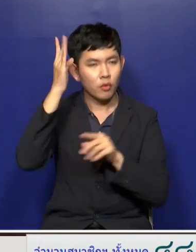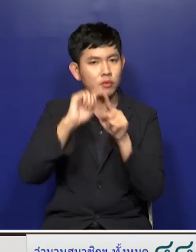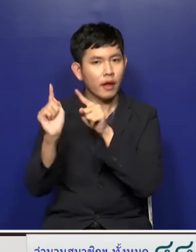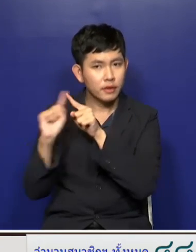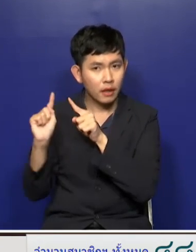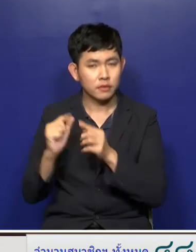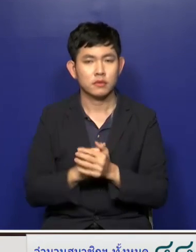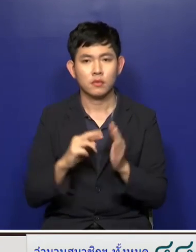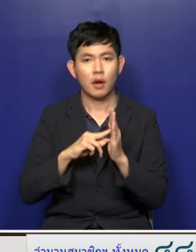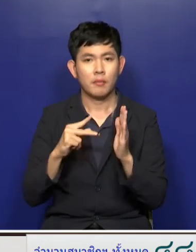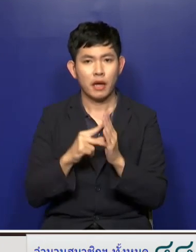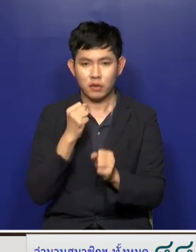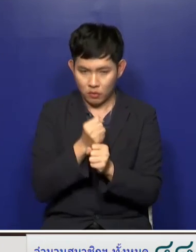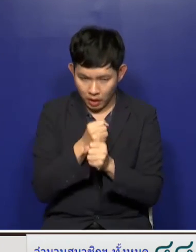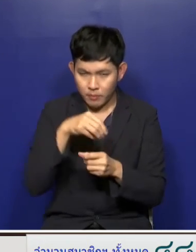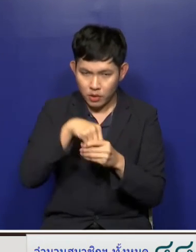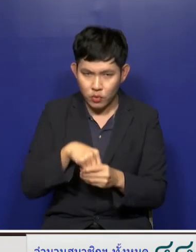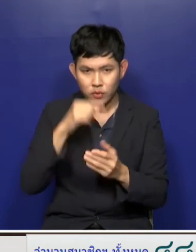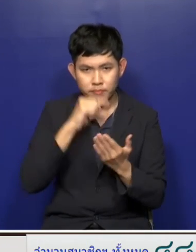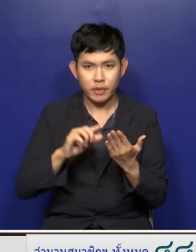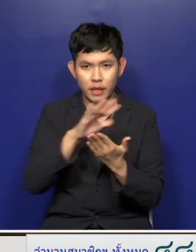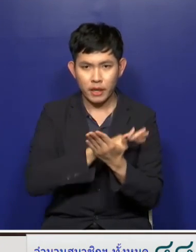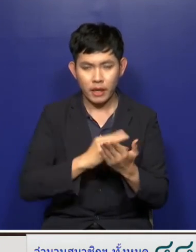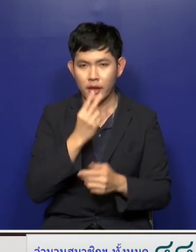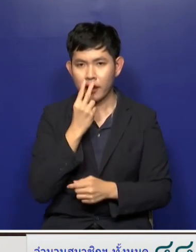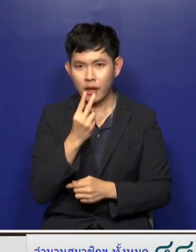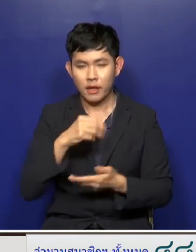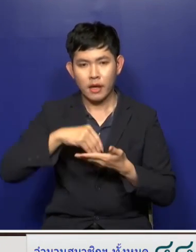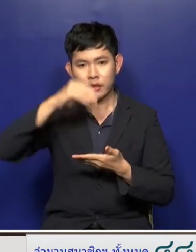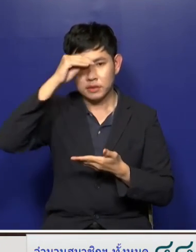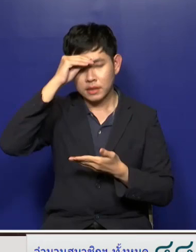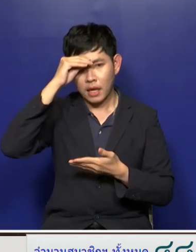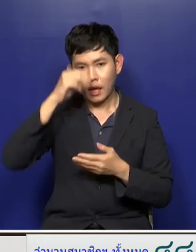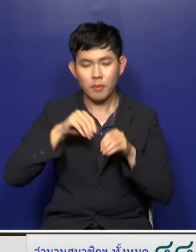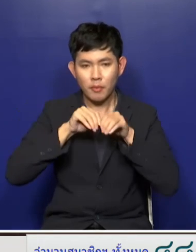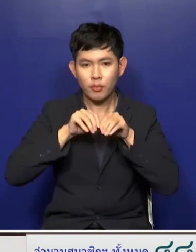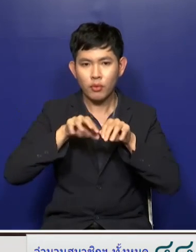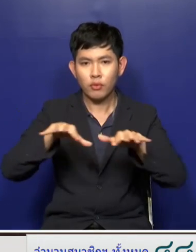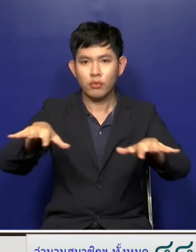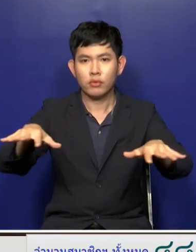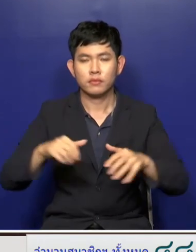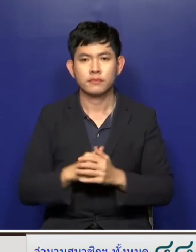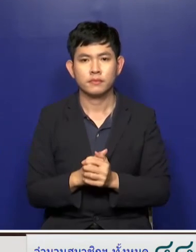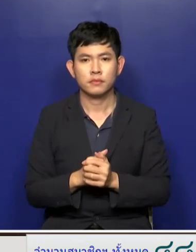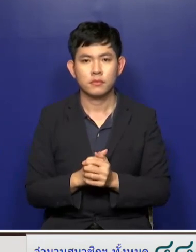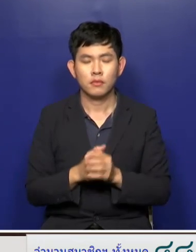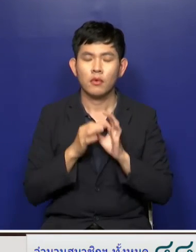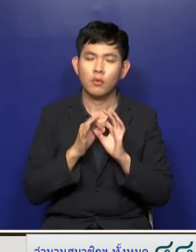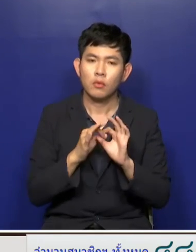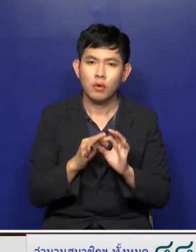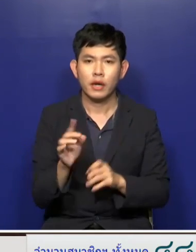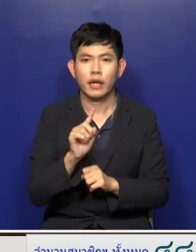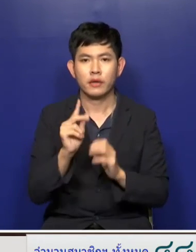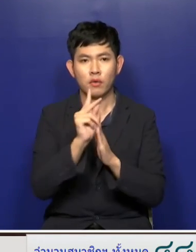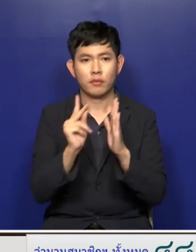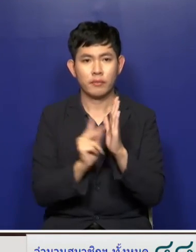จะต้องสรางขใปเทศไยเพาให้เกดการศึกษาอย่างขยายวงกว้างผมเกลงว่ากศหม